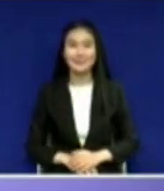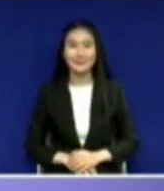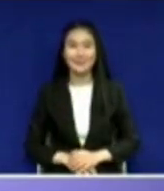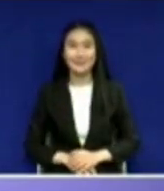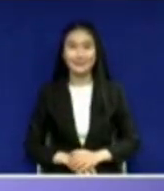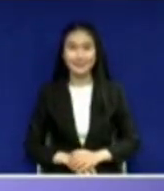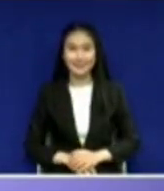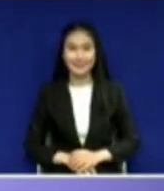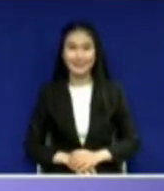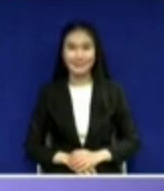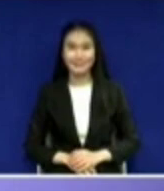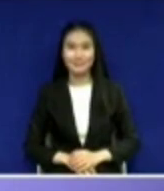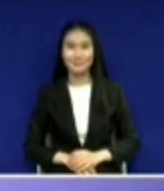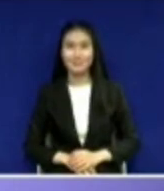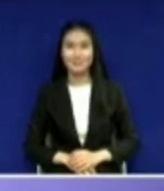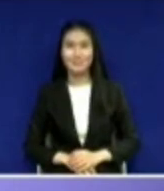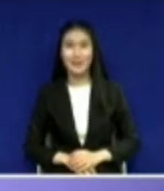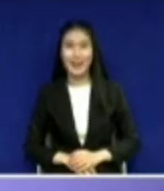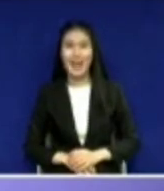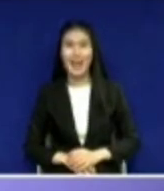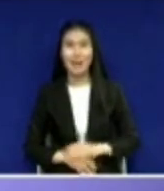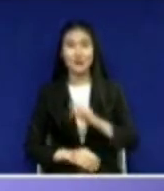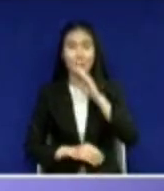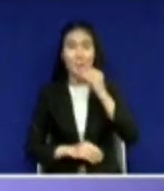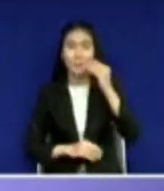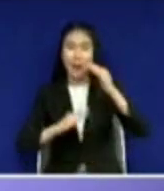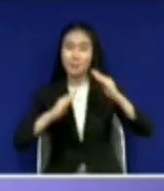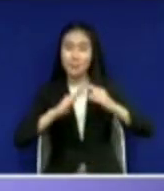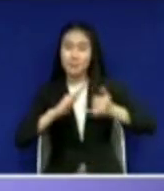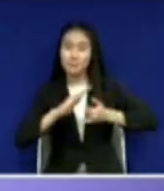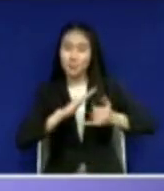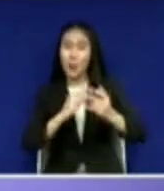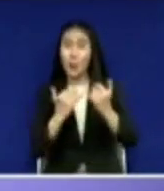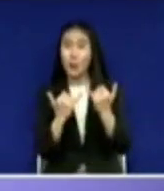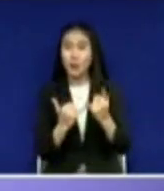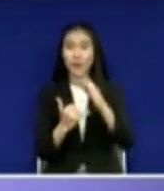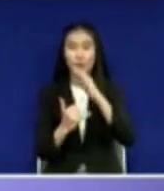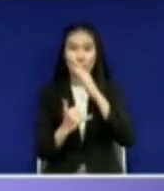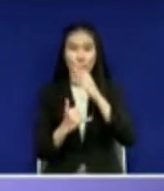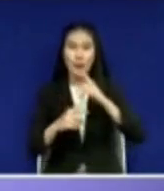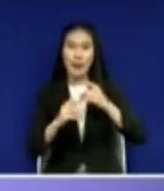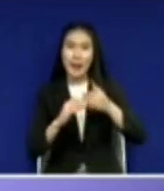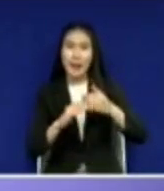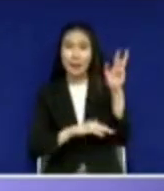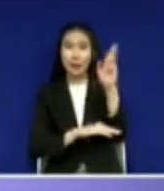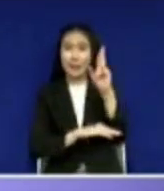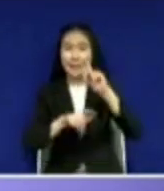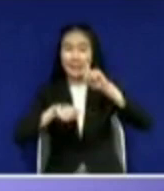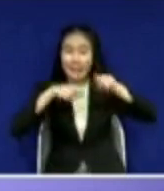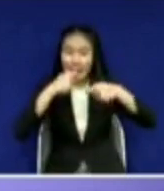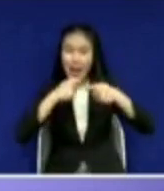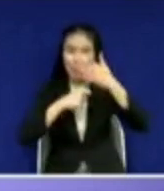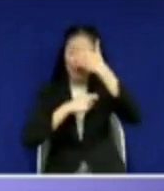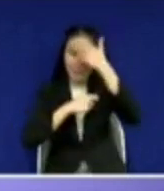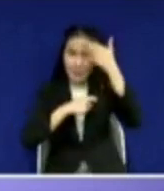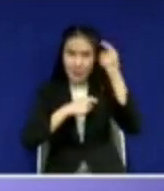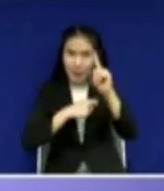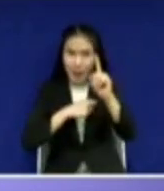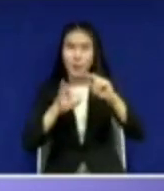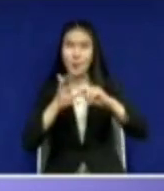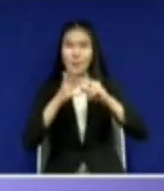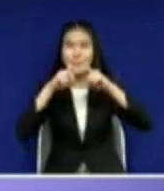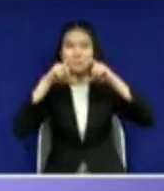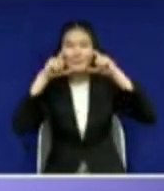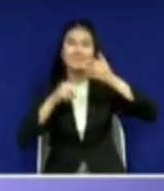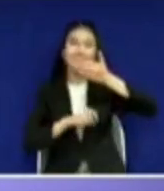ฝากอย่างเดิมนะคะก่อนออกจากบ้านวันนี้ค่ะหรือวันนี้ค่ะก่อนลงไปทานอาหารเที่ยงนะคะอย่าลืมสวมหน้ากากอนามัย